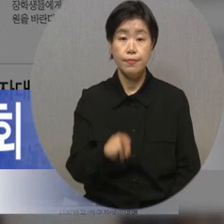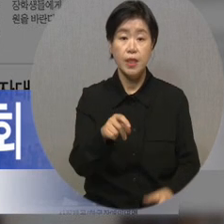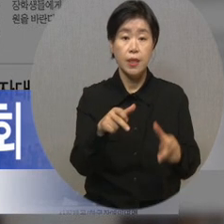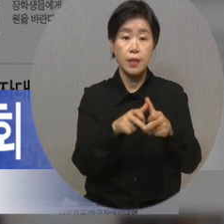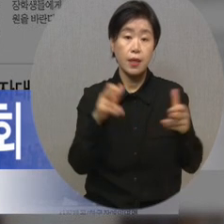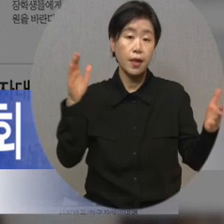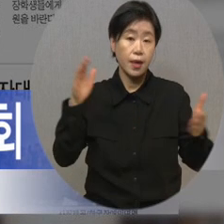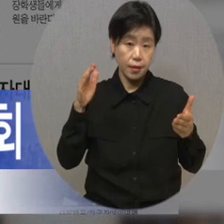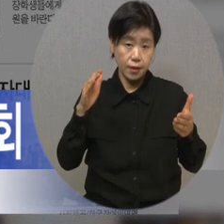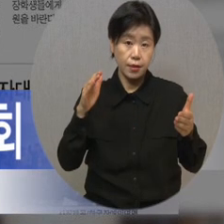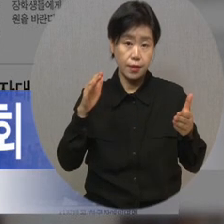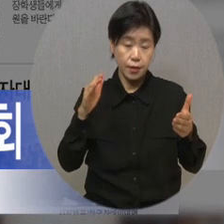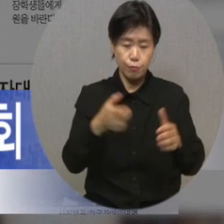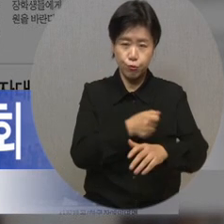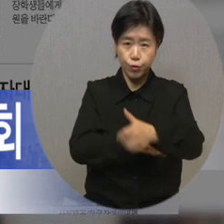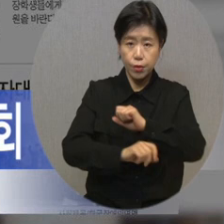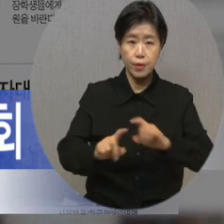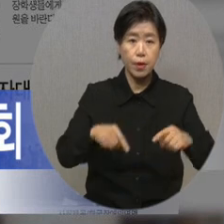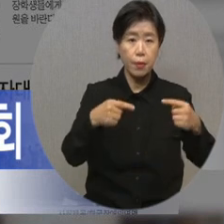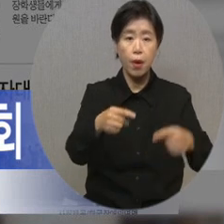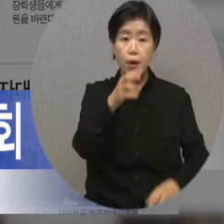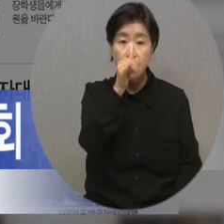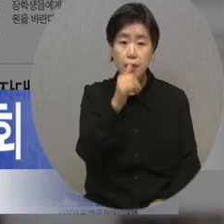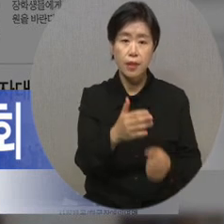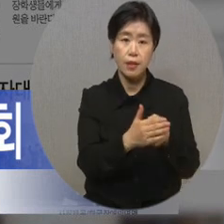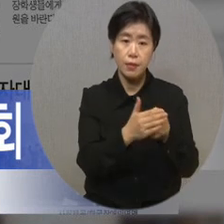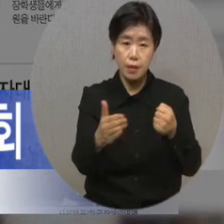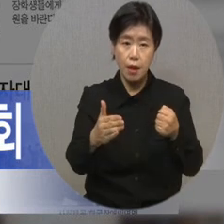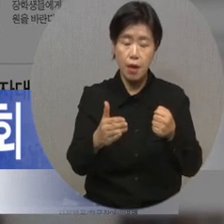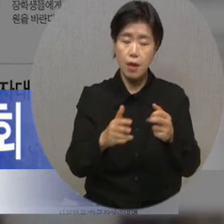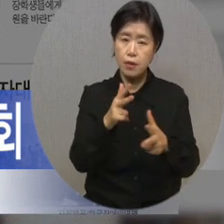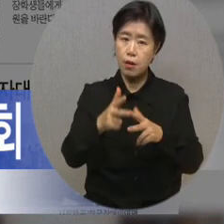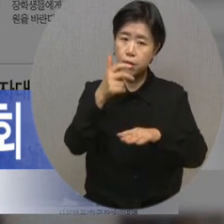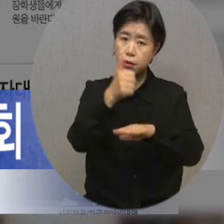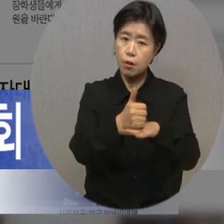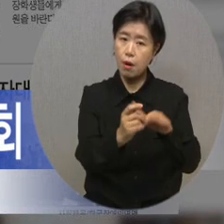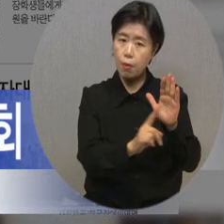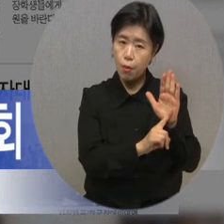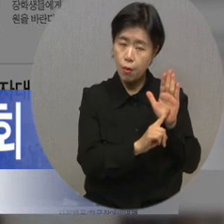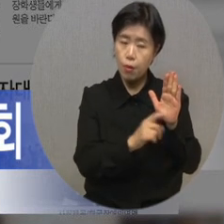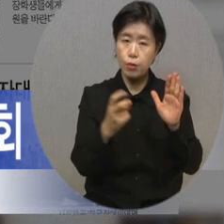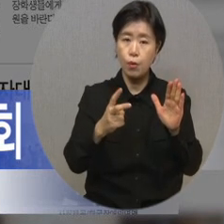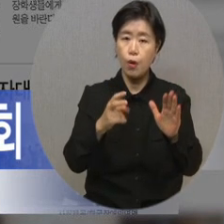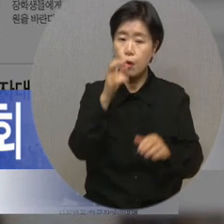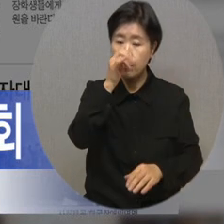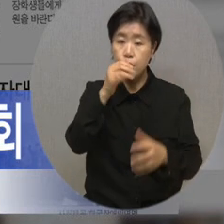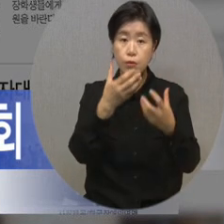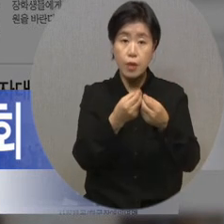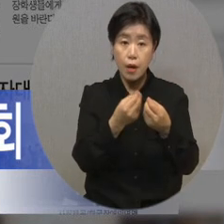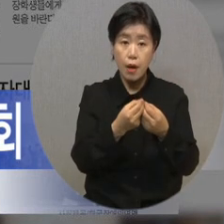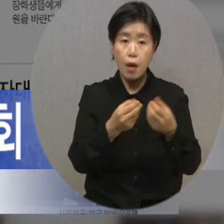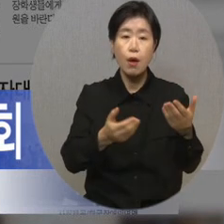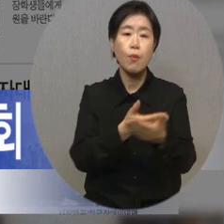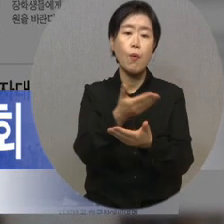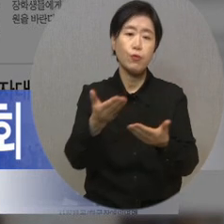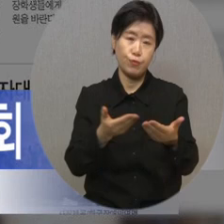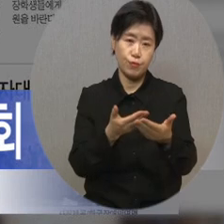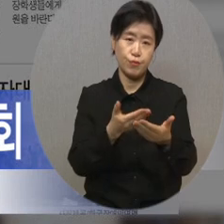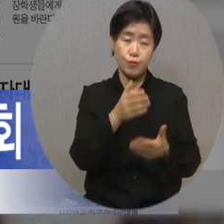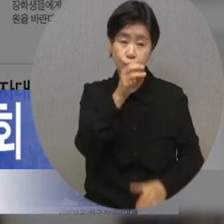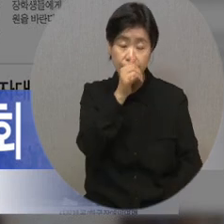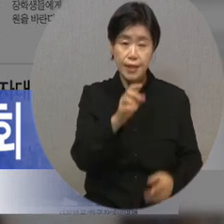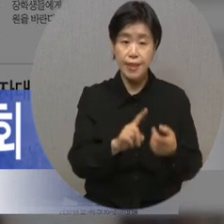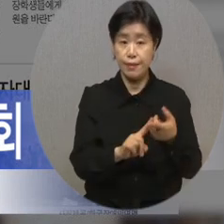장애학생들의 주도적인 참여가 특징인만큼 사업 성과 보고와 우스 사례 공유 등 행사장의 현장 소식을